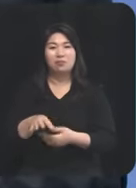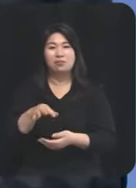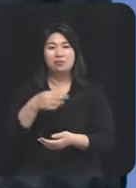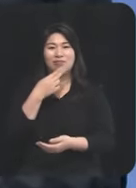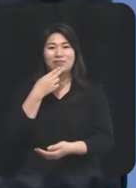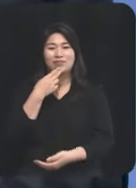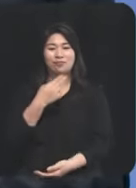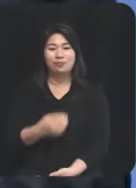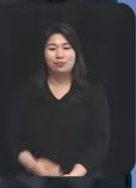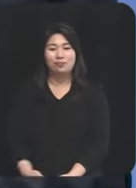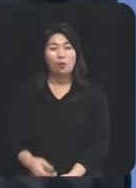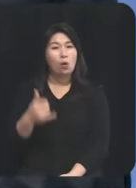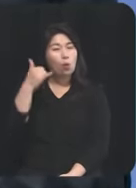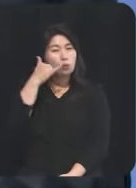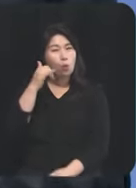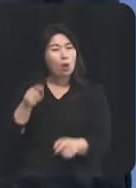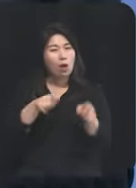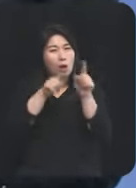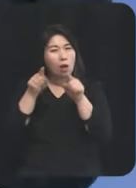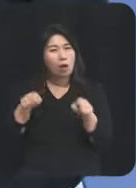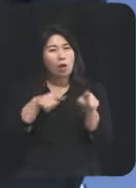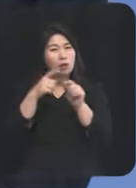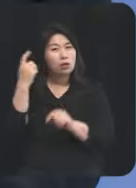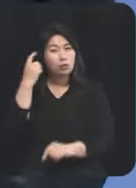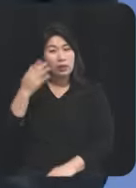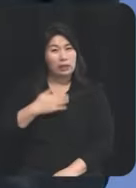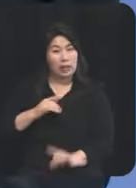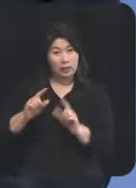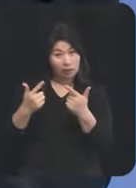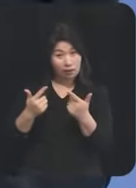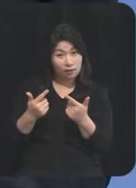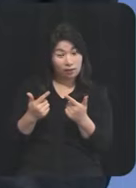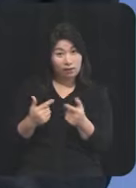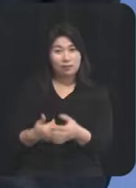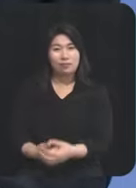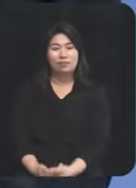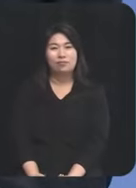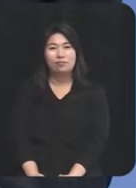못 느낍니다. 그 녹취록에 나오는 목소리가 본인이 아니시라는 겁니까?